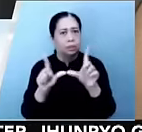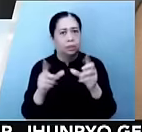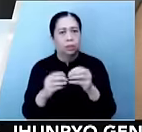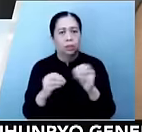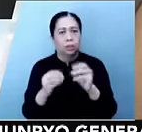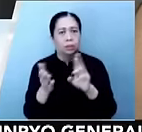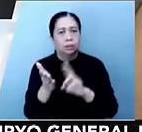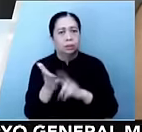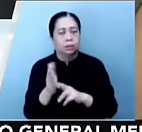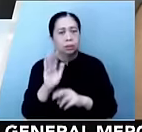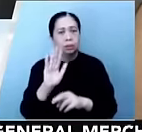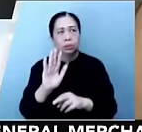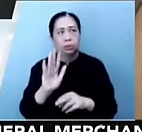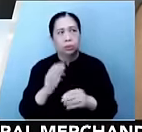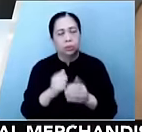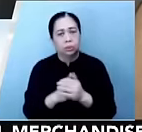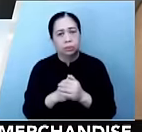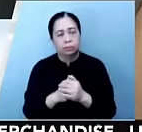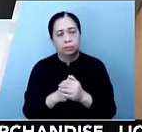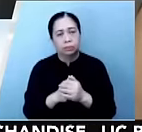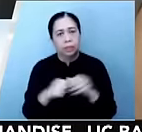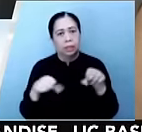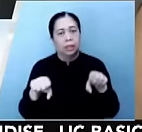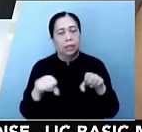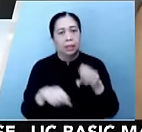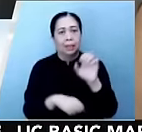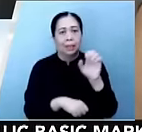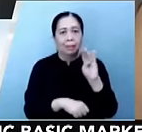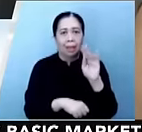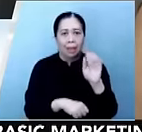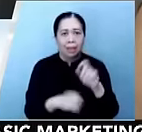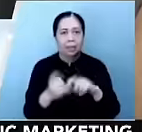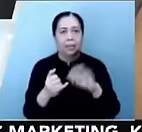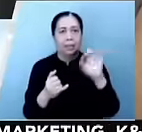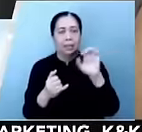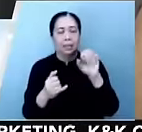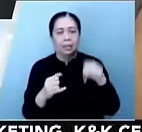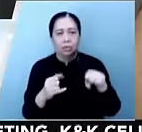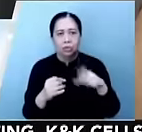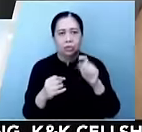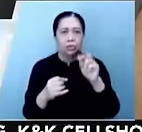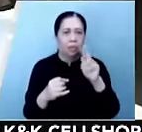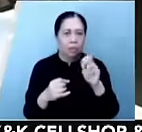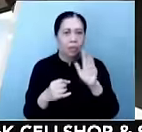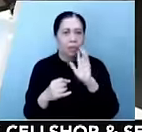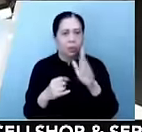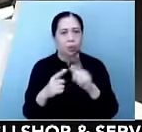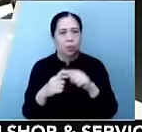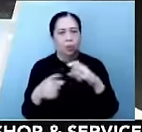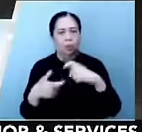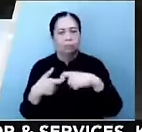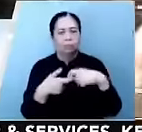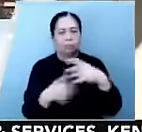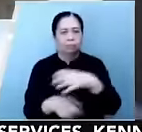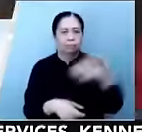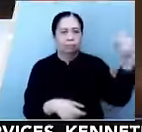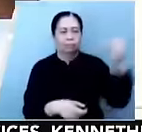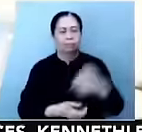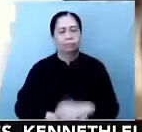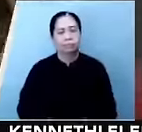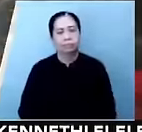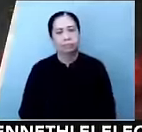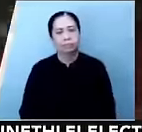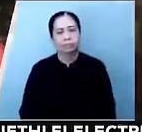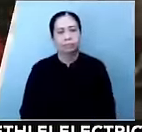yung e-bikes or e-trikes, yan po ay masasubject sa pag-impound. Para sa GMA Integrated